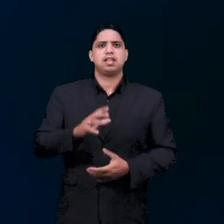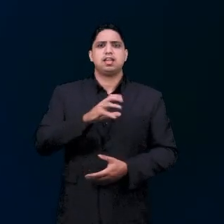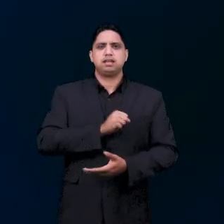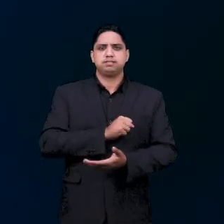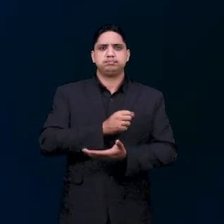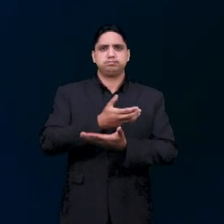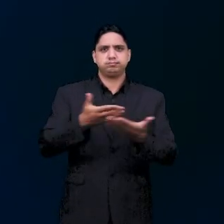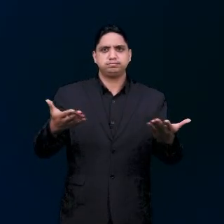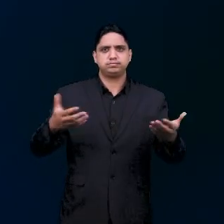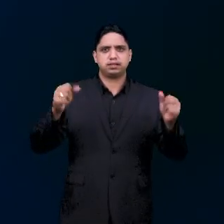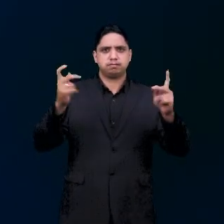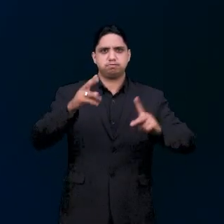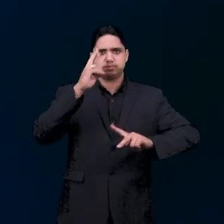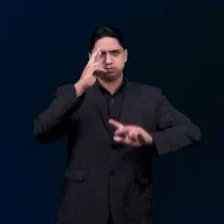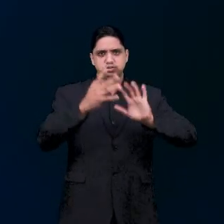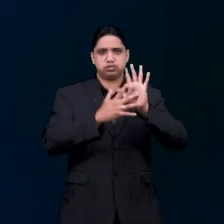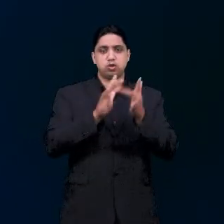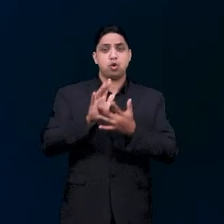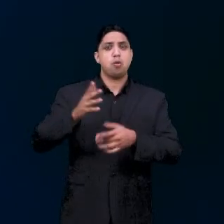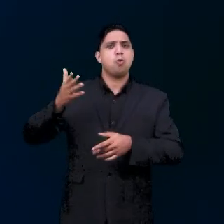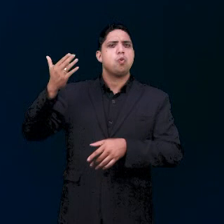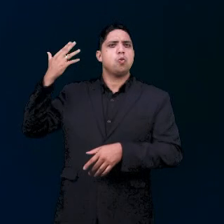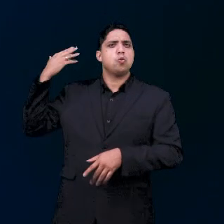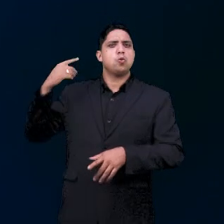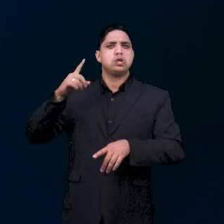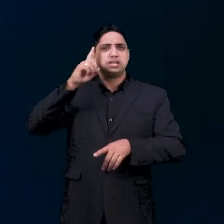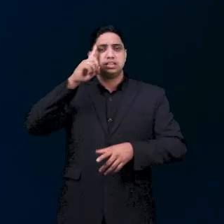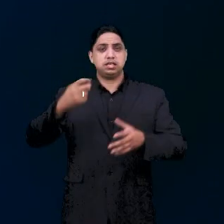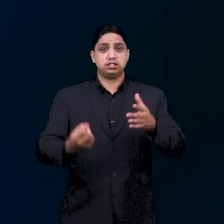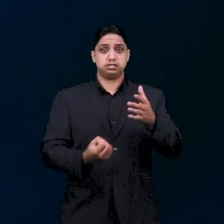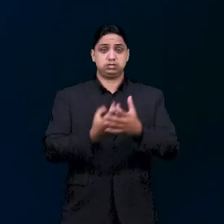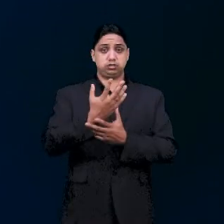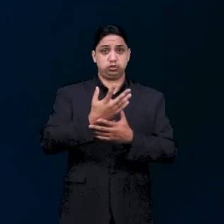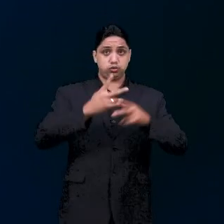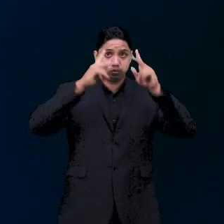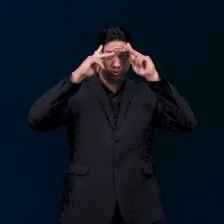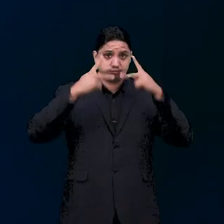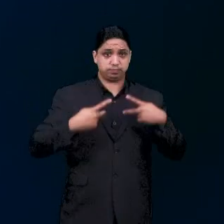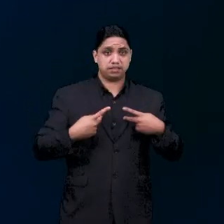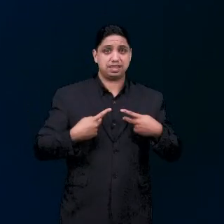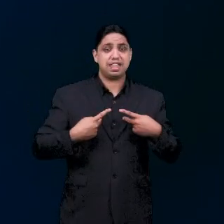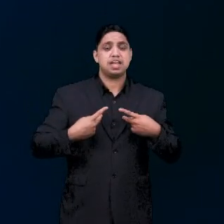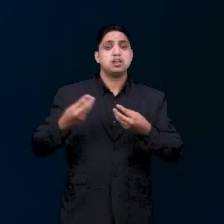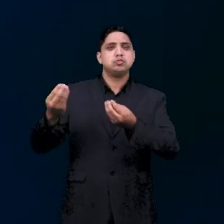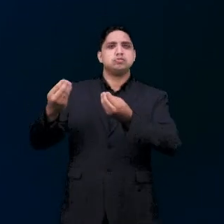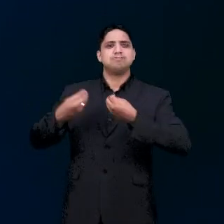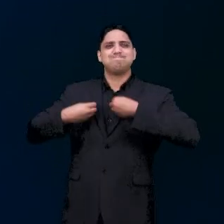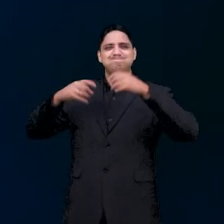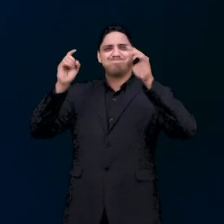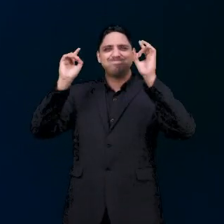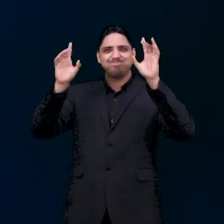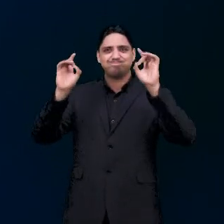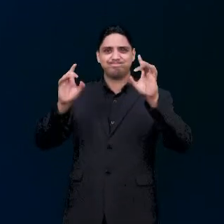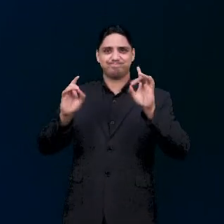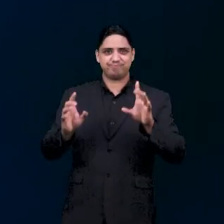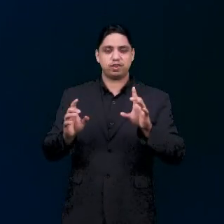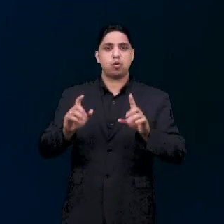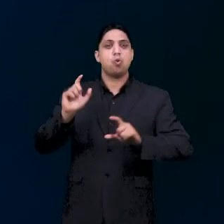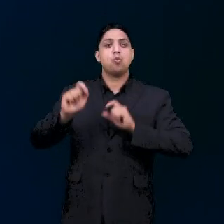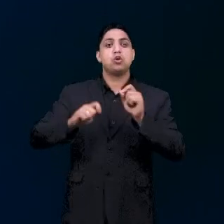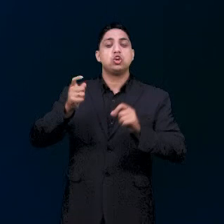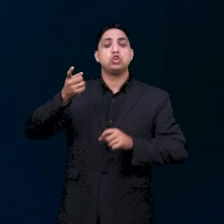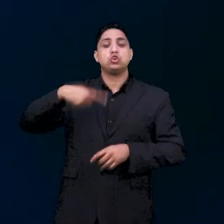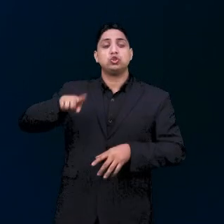Frères et sœurs bien-aimés, la paix du Seigneur Jésus, quand Dieu a créé les hommes, il a donné quelque chose de très spécial pour nous. L'homme a le